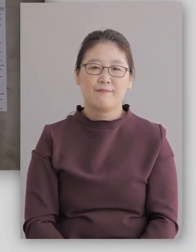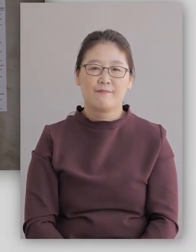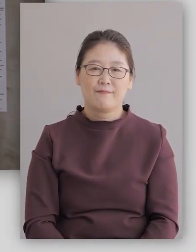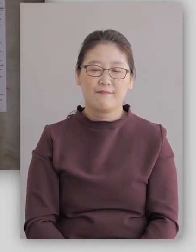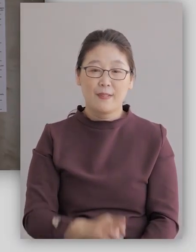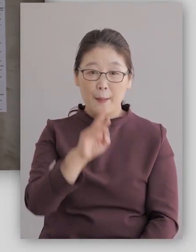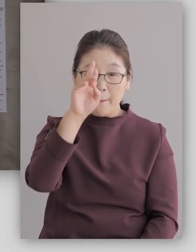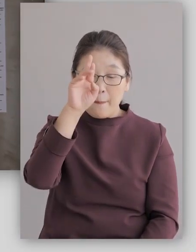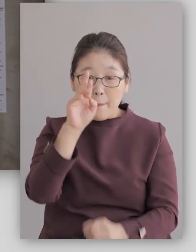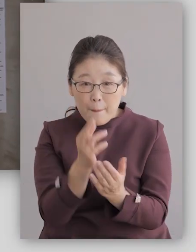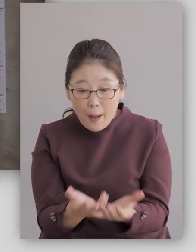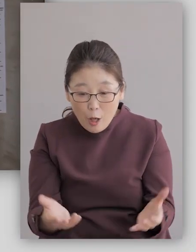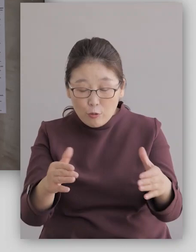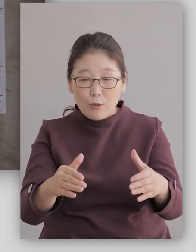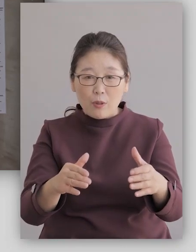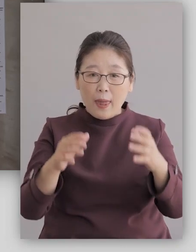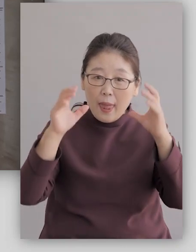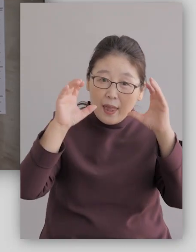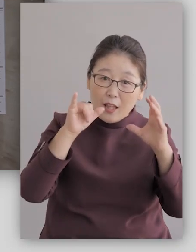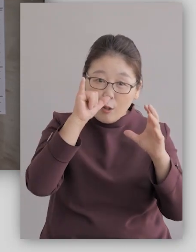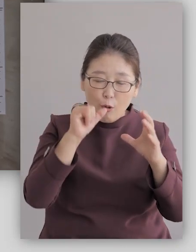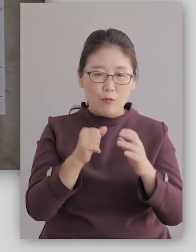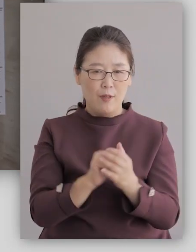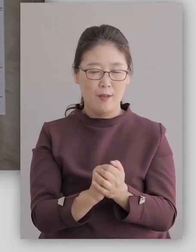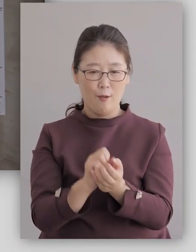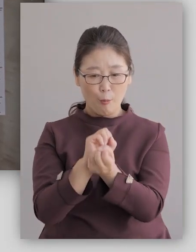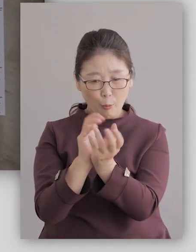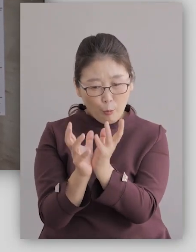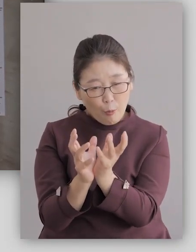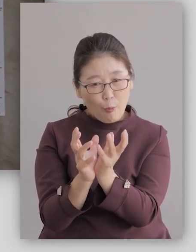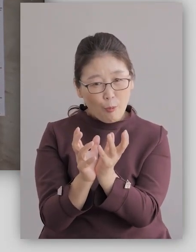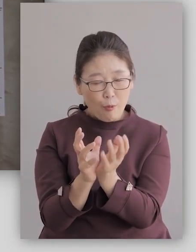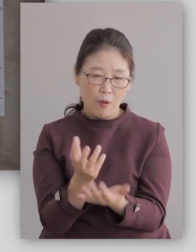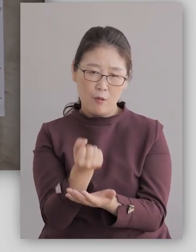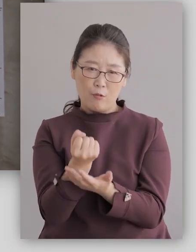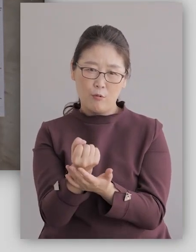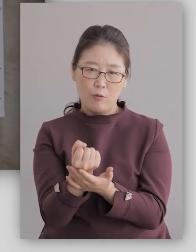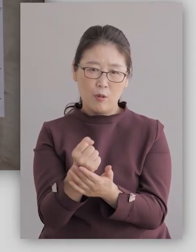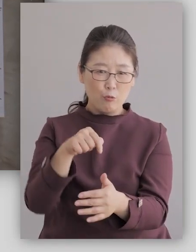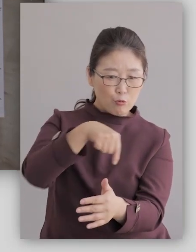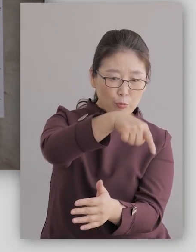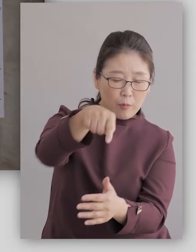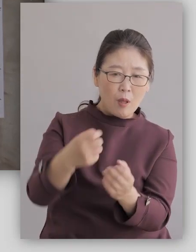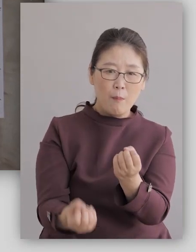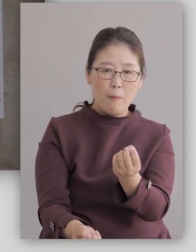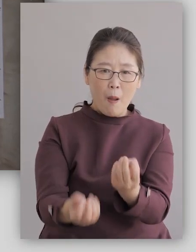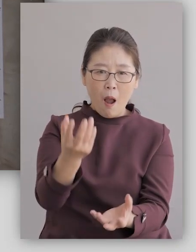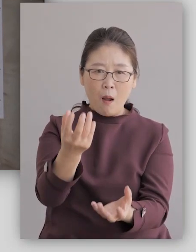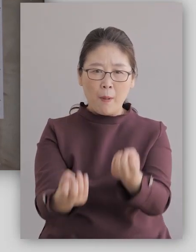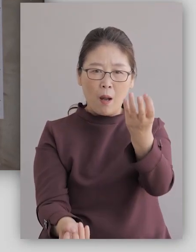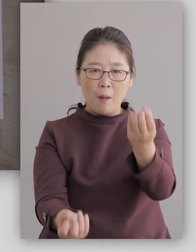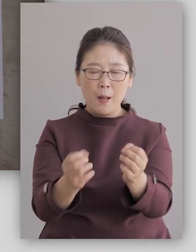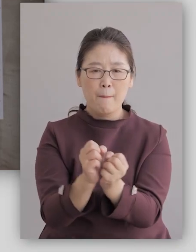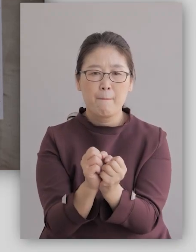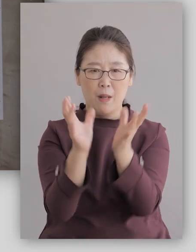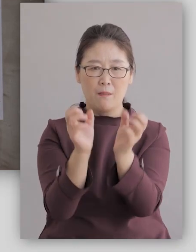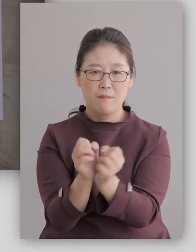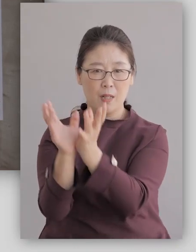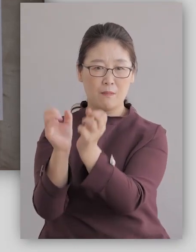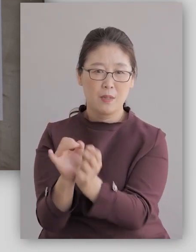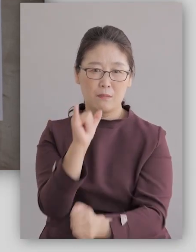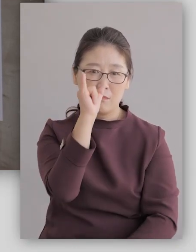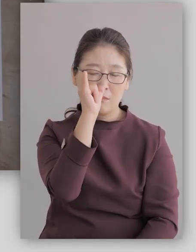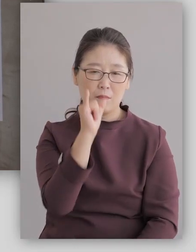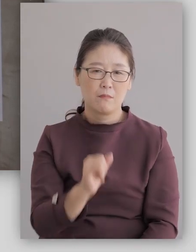속의 아이가 이 꽃을 가지고 누워있죠. 그런데 폭탄이 떨어지고 있습니다.